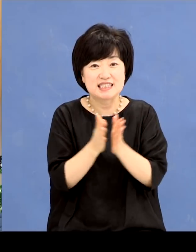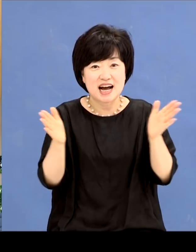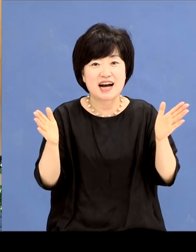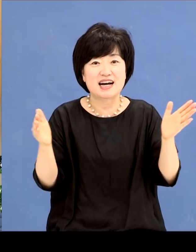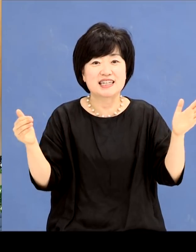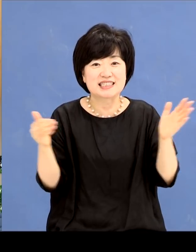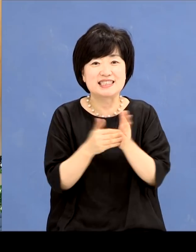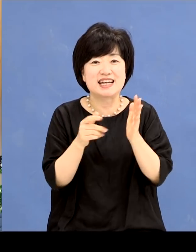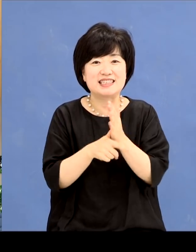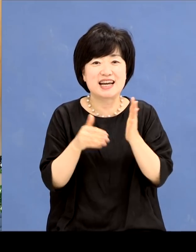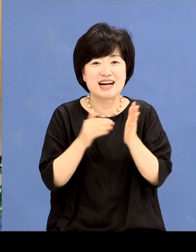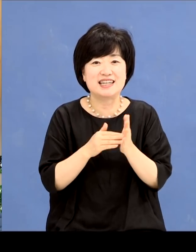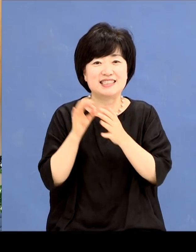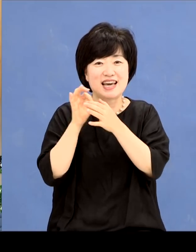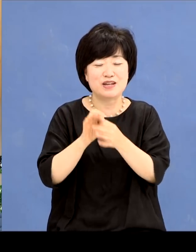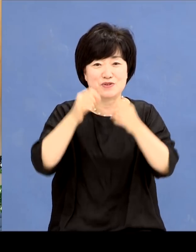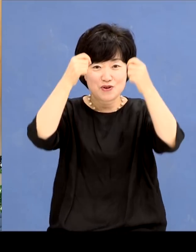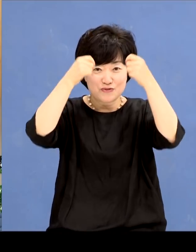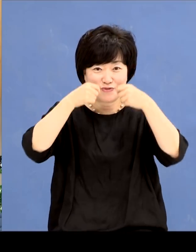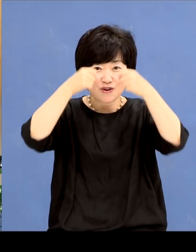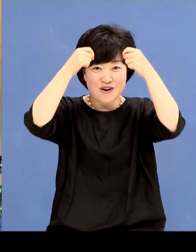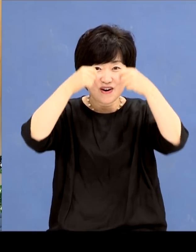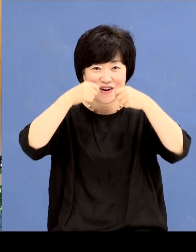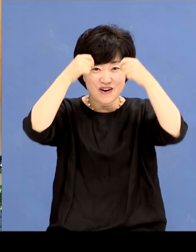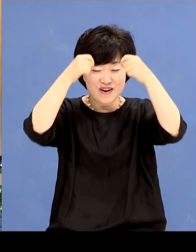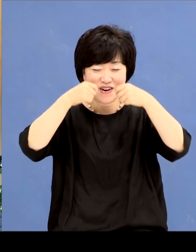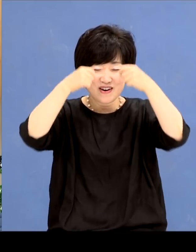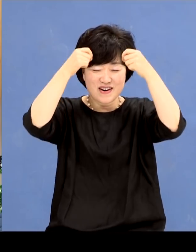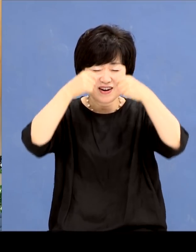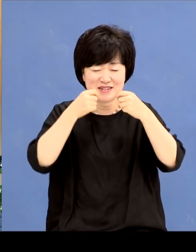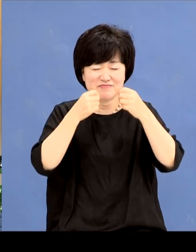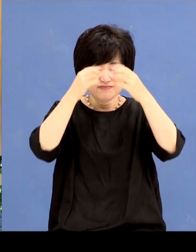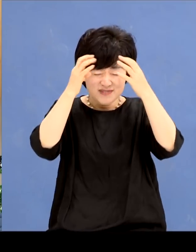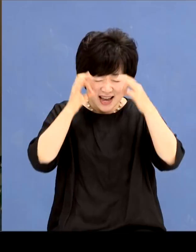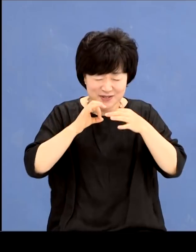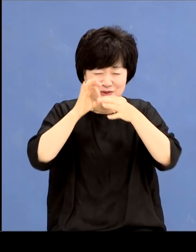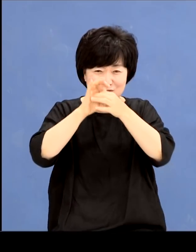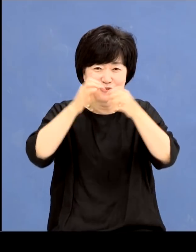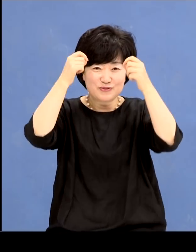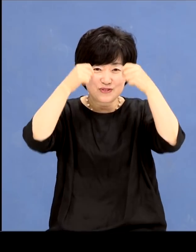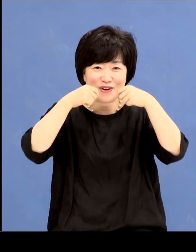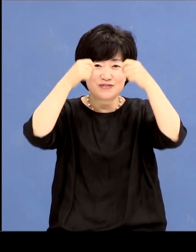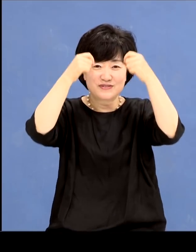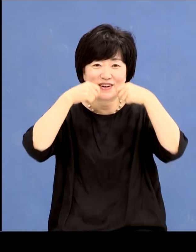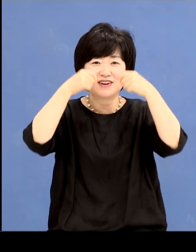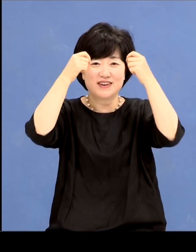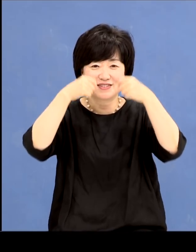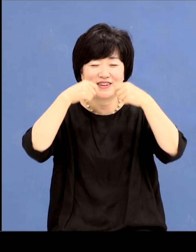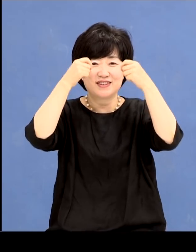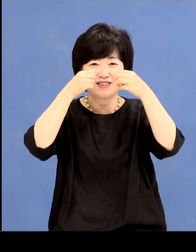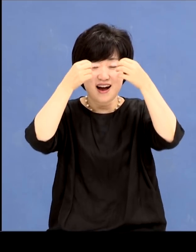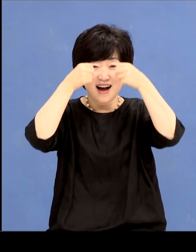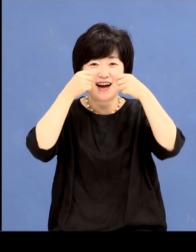때까지 계속 울었거든요. 그때 아, 사진들을 참. 보면 너구리가 돼 있더라고요. 예. 어떡해. 너무 울어서.